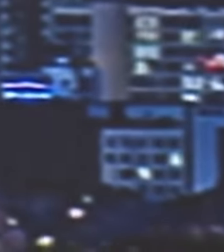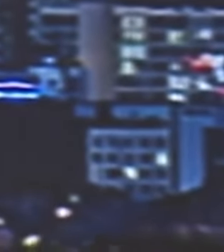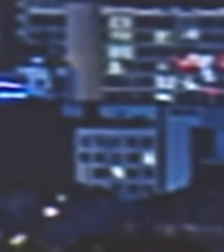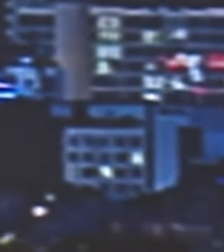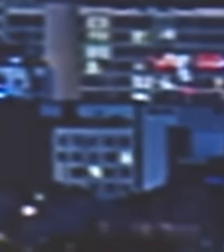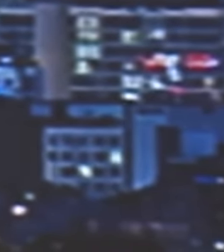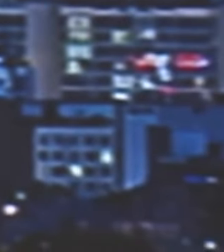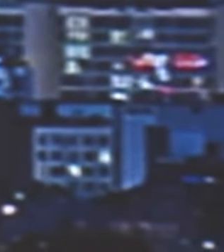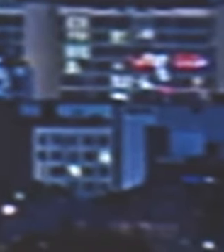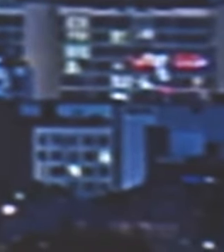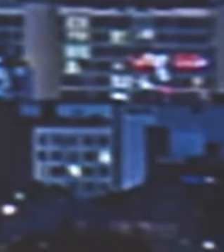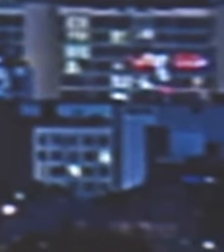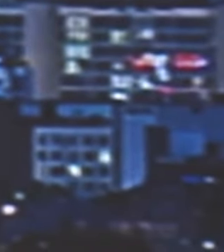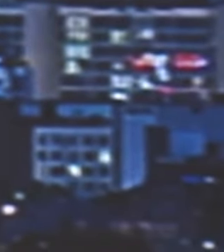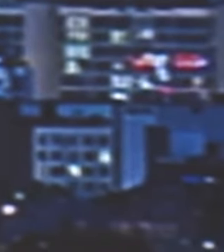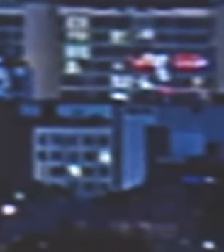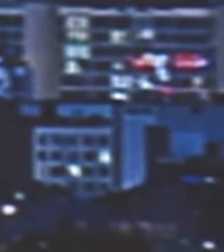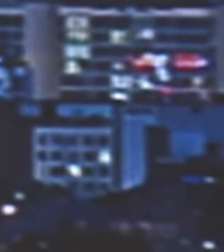뵙겠습니다